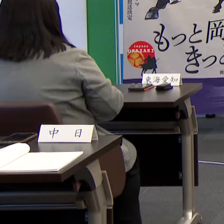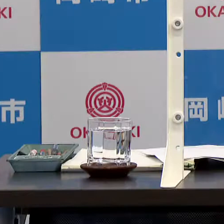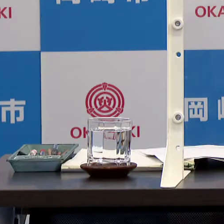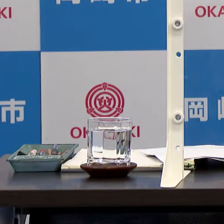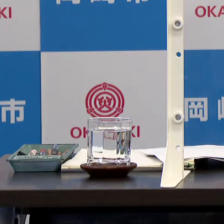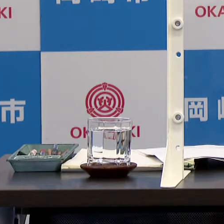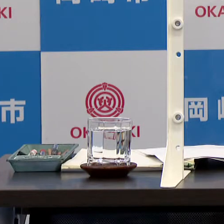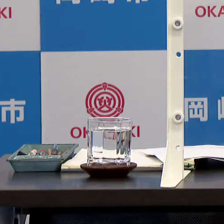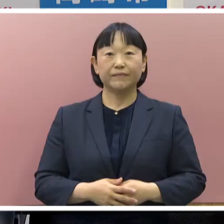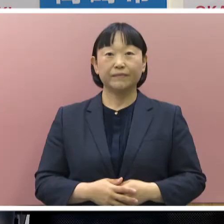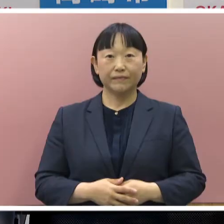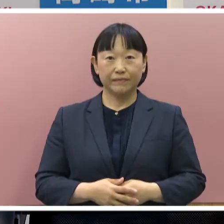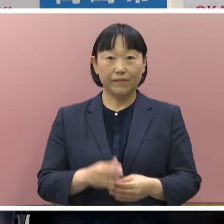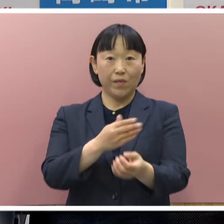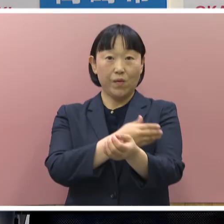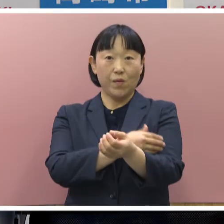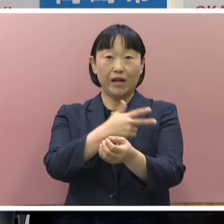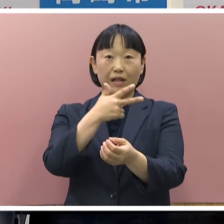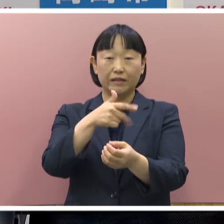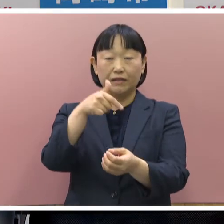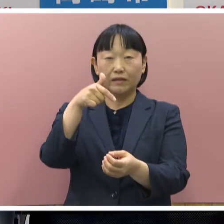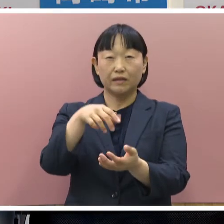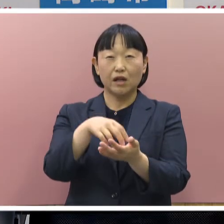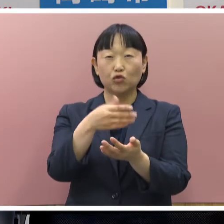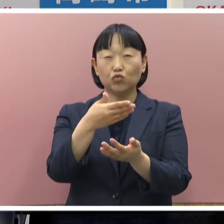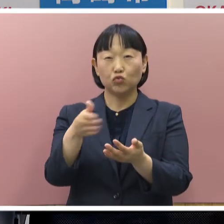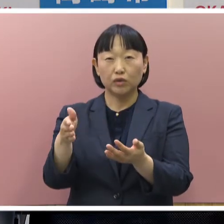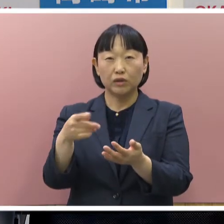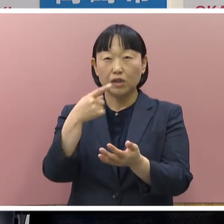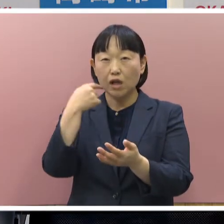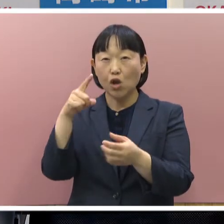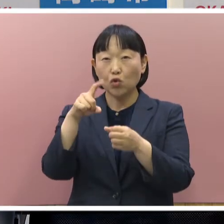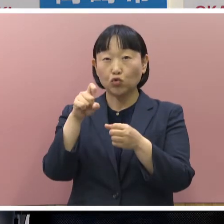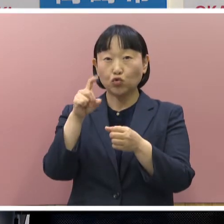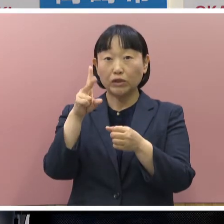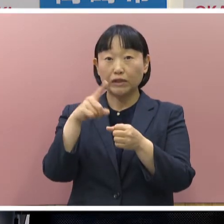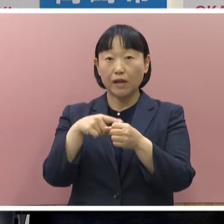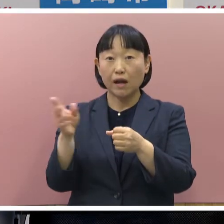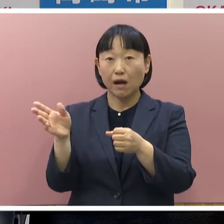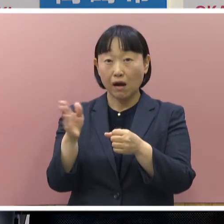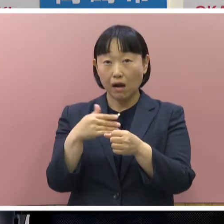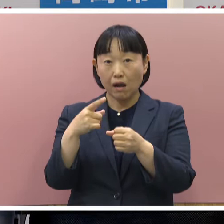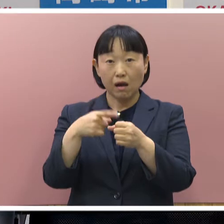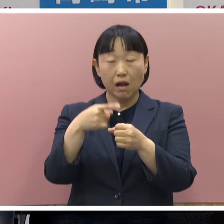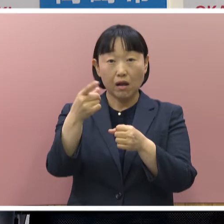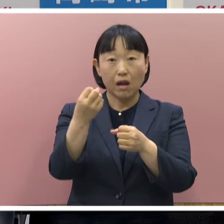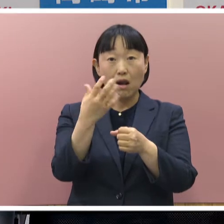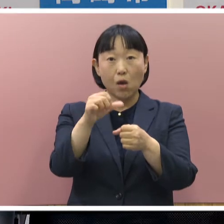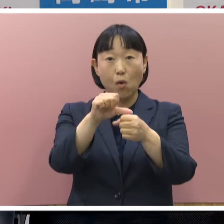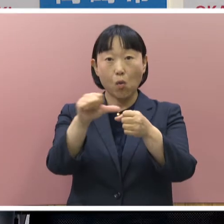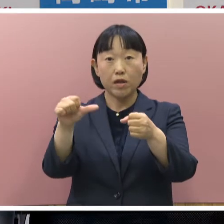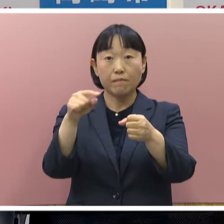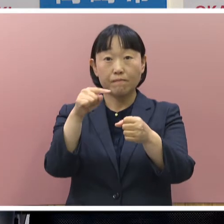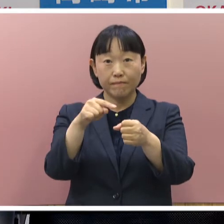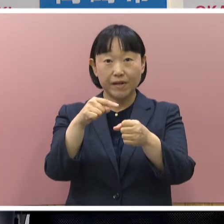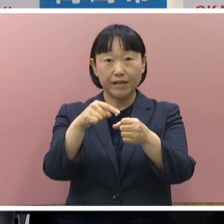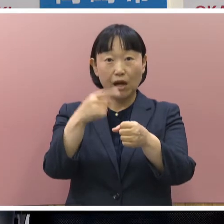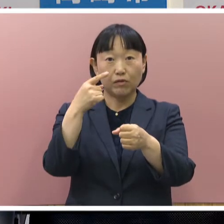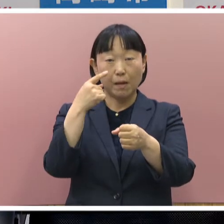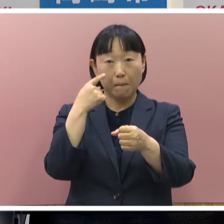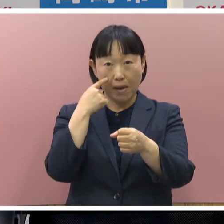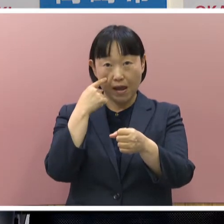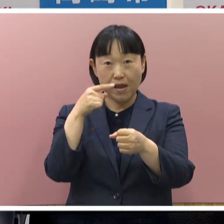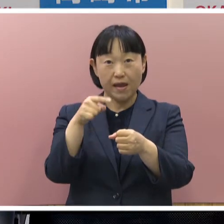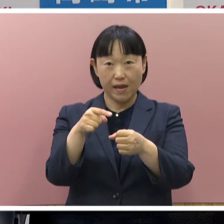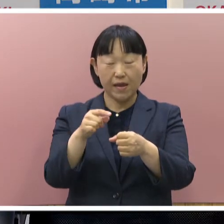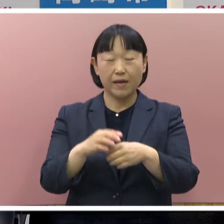。 本市の下水道は大正12年に事業着手し、来年令和5年度に100周年を